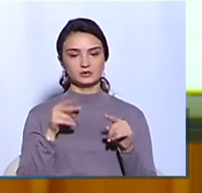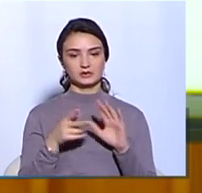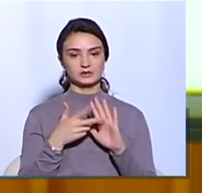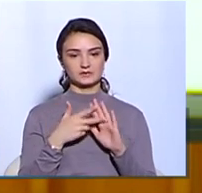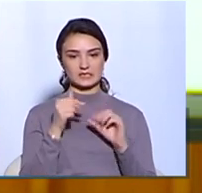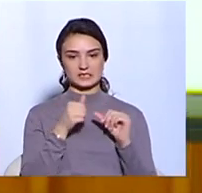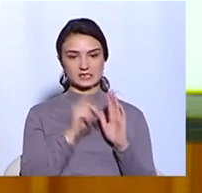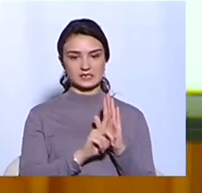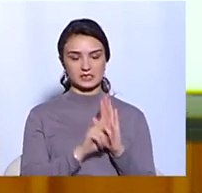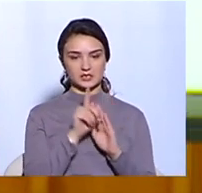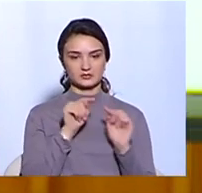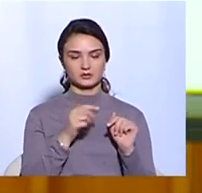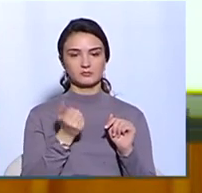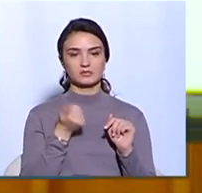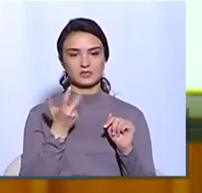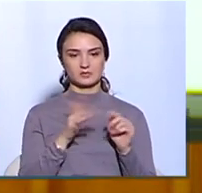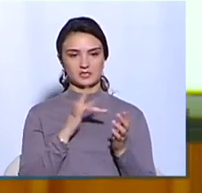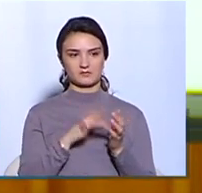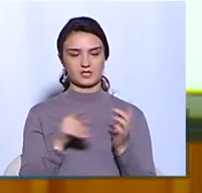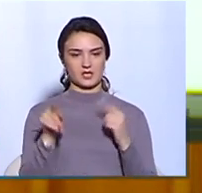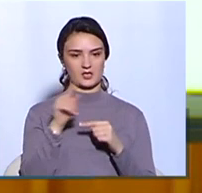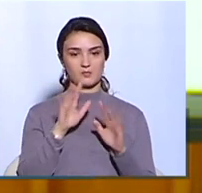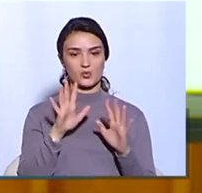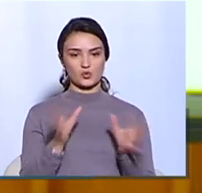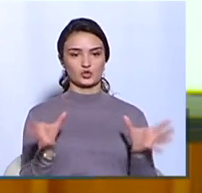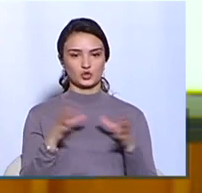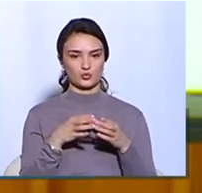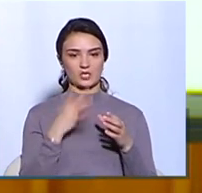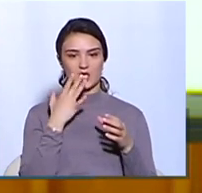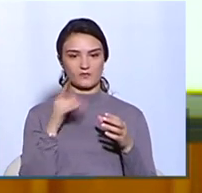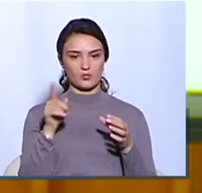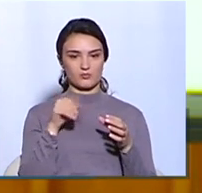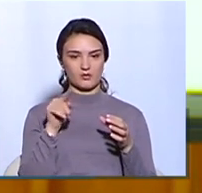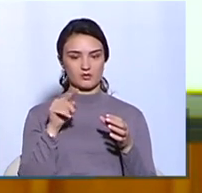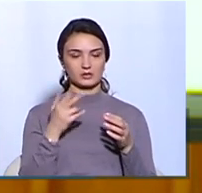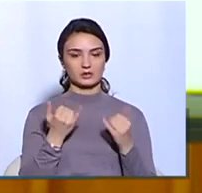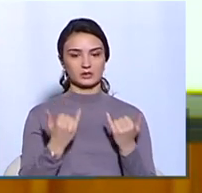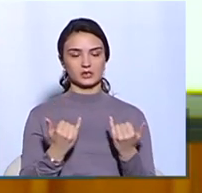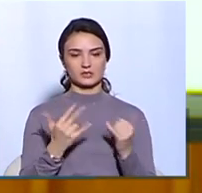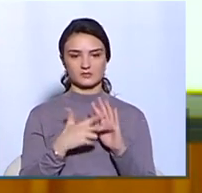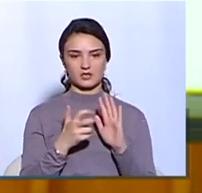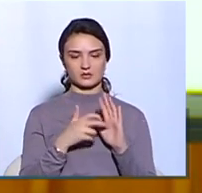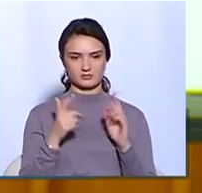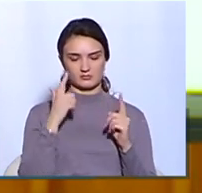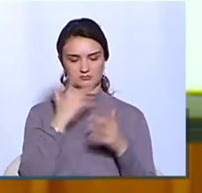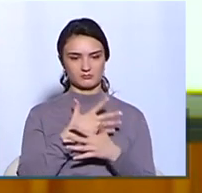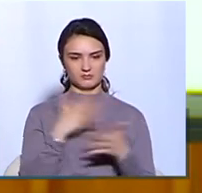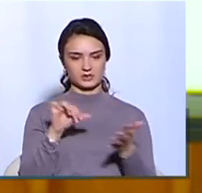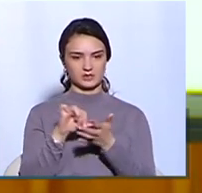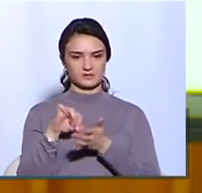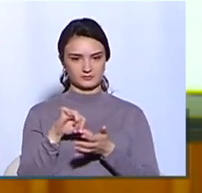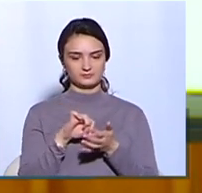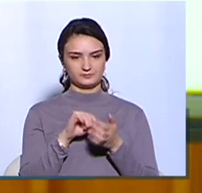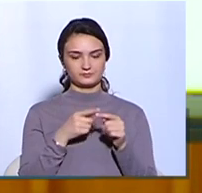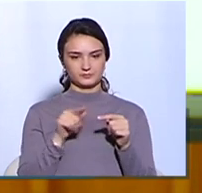2008 წლიდან და მას რამდენიმე ქვეყანა მხოლოდ შეუერთა ევროპიდან. დღეს უკვე 800 მეტი წევრი არის